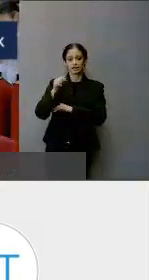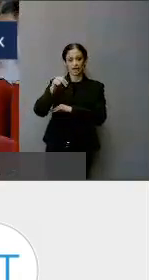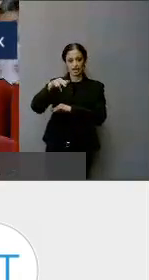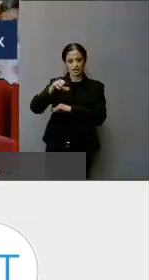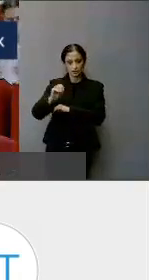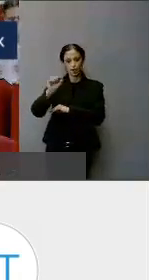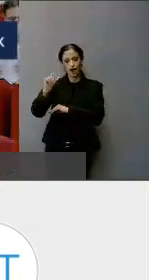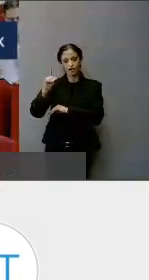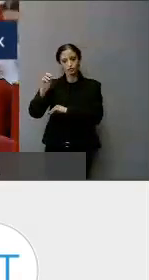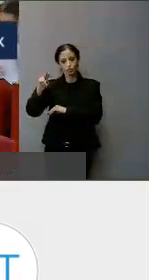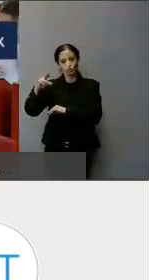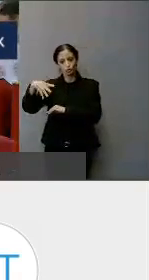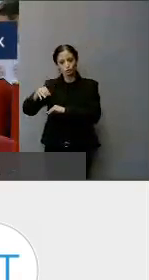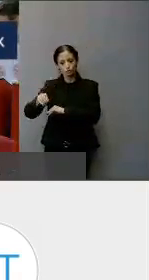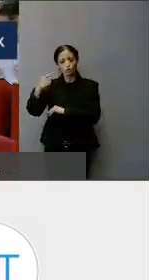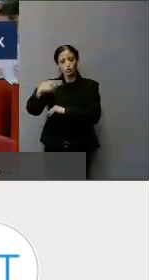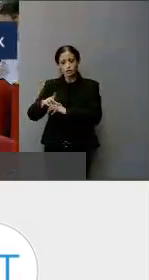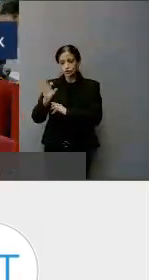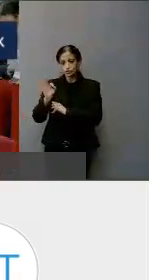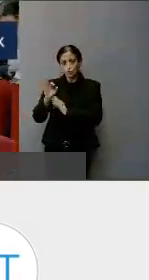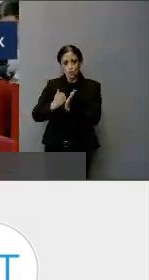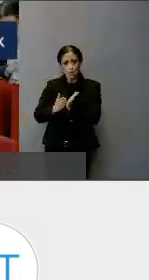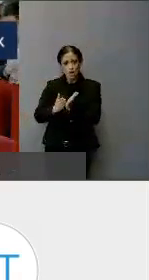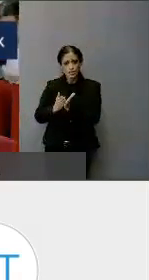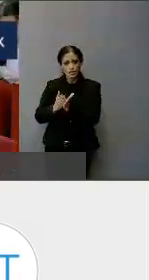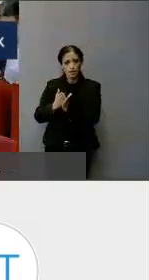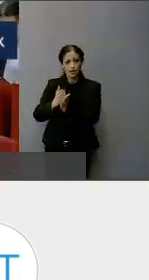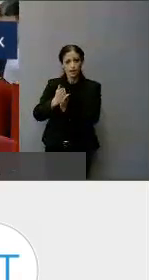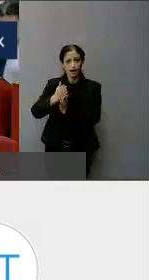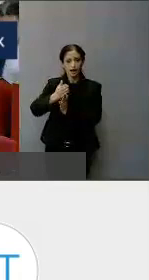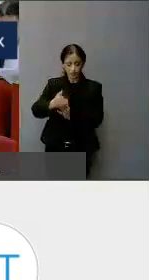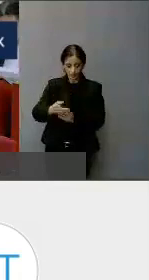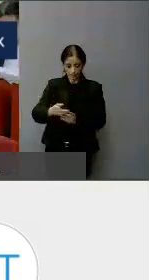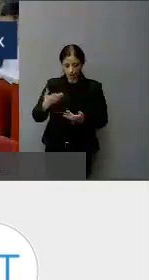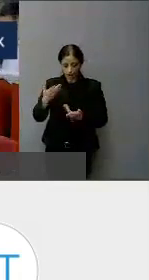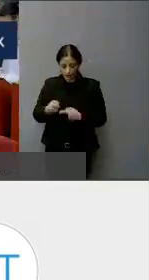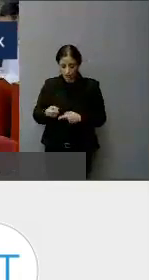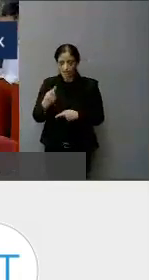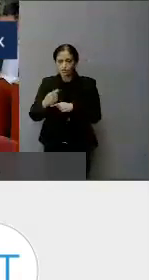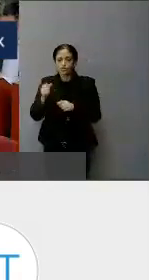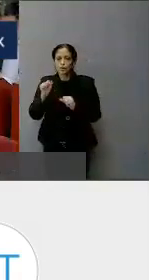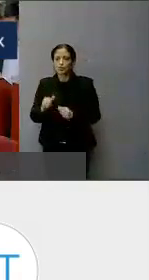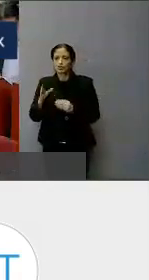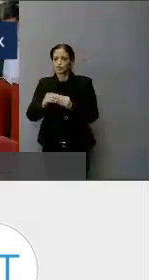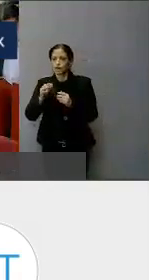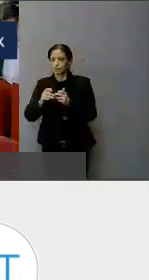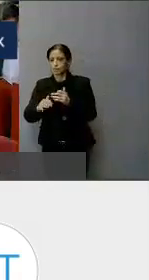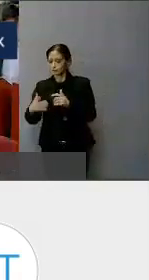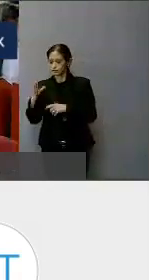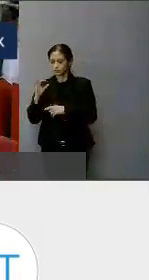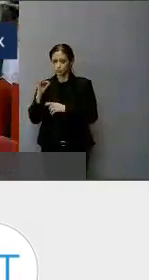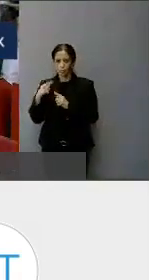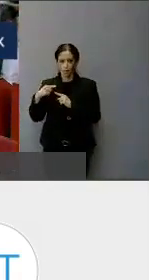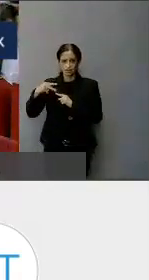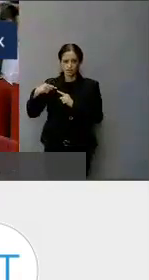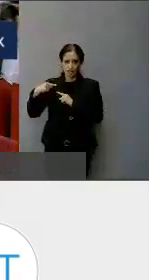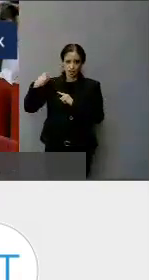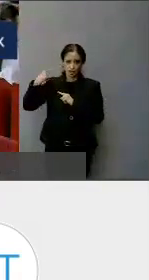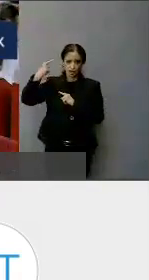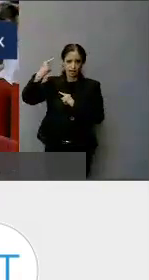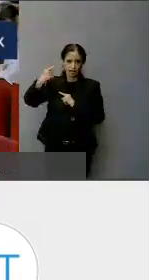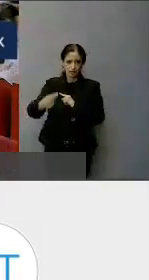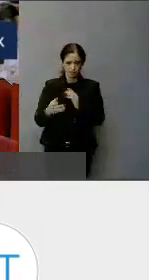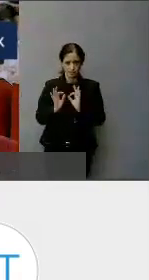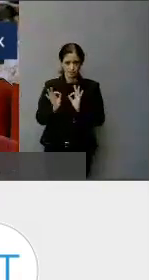in 50 anni non ha mai fatto quello che dice di poter fare adesso cioè grande estensione e l'incoerenza di questa delibera